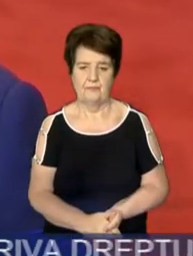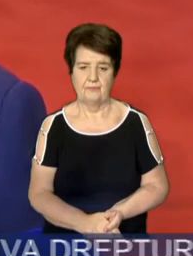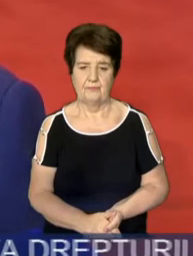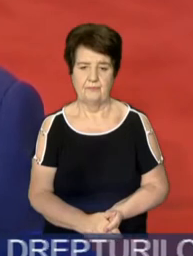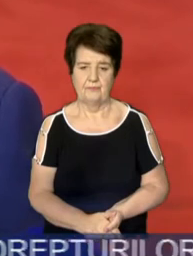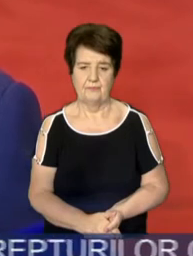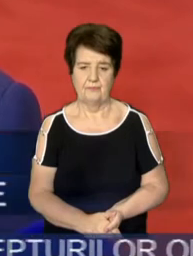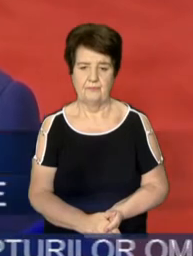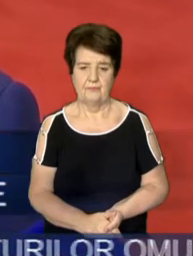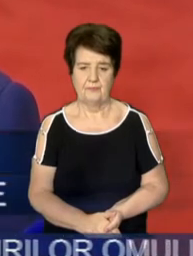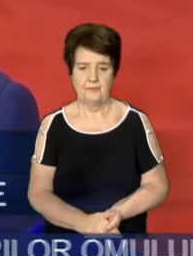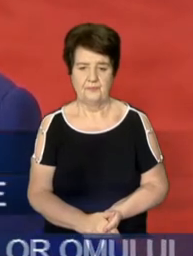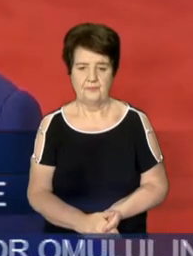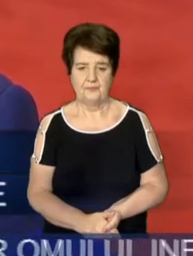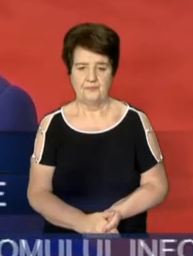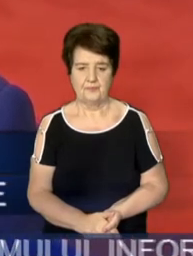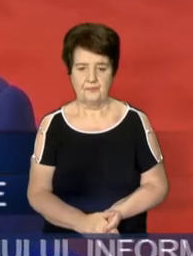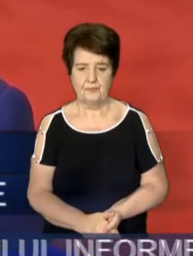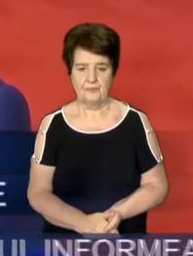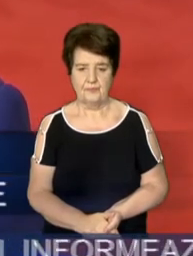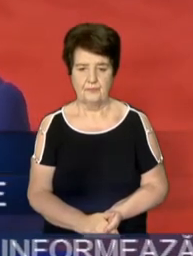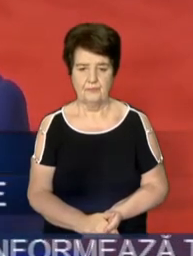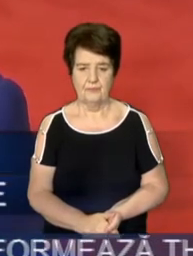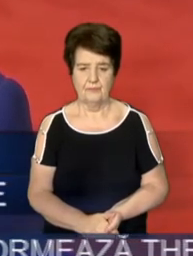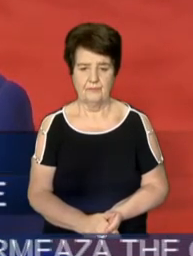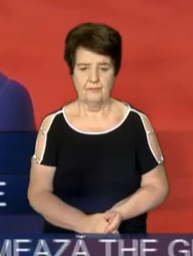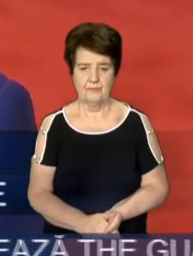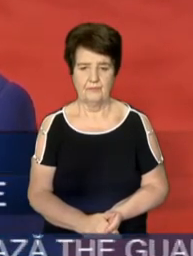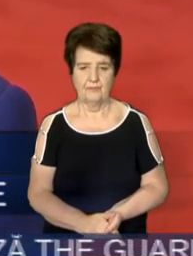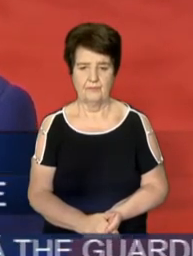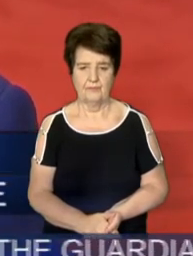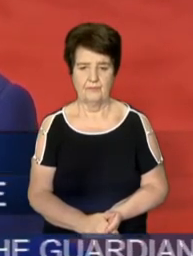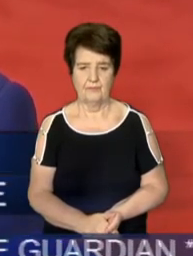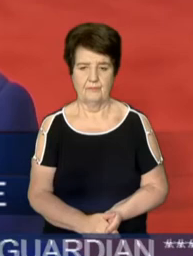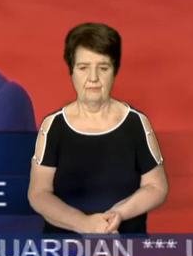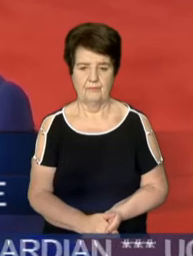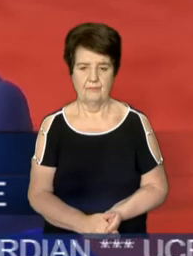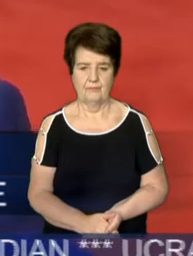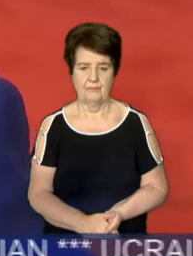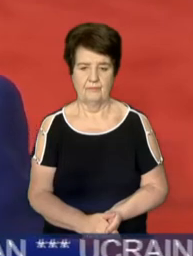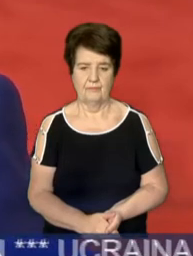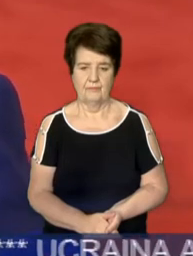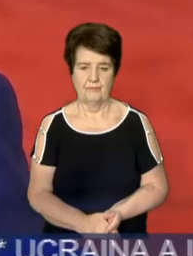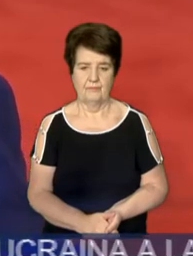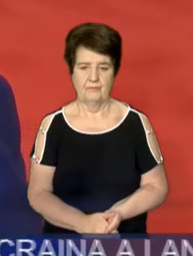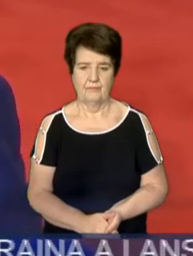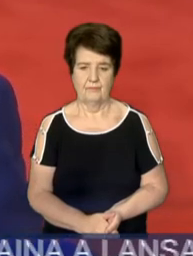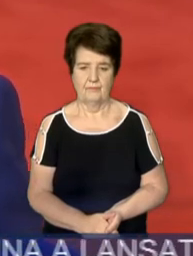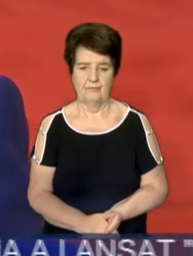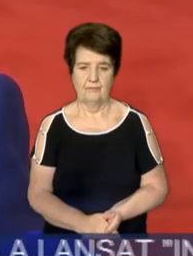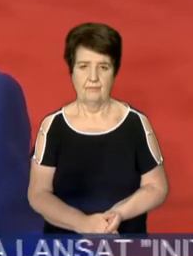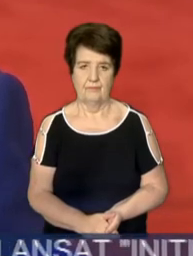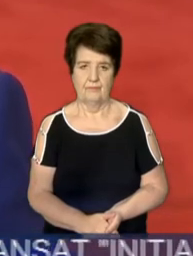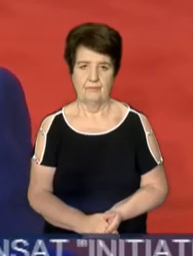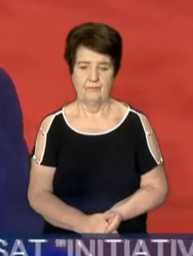We have to think about the future relationship with Russia. How do we deal with Russia in the future? After what is